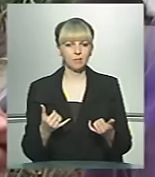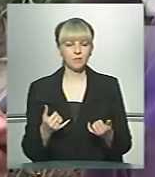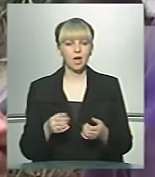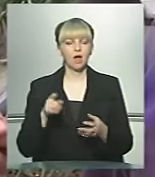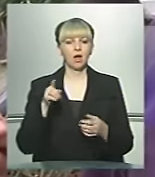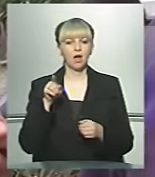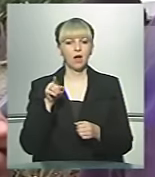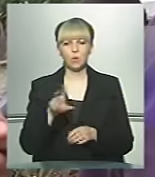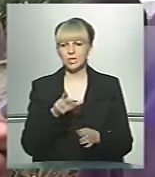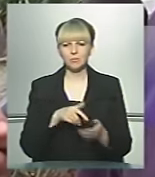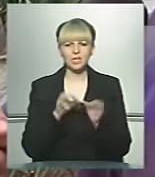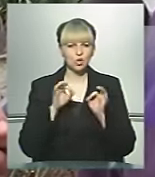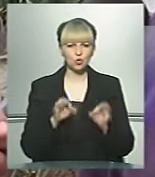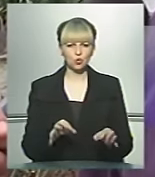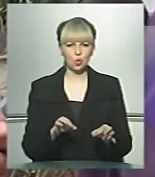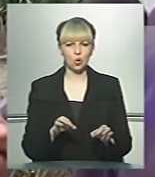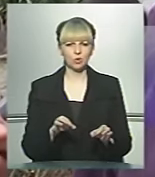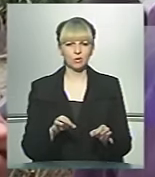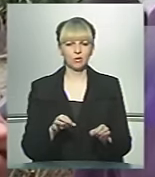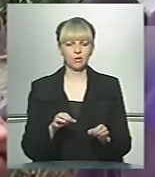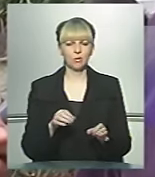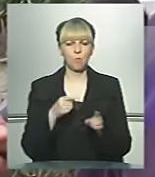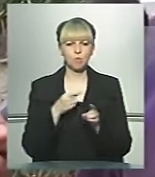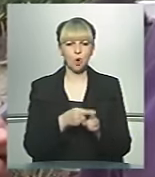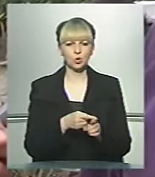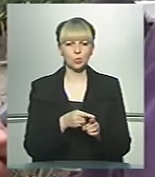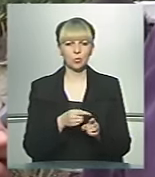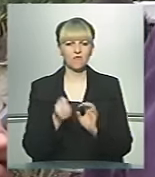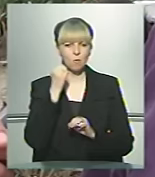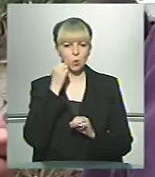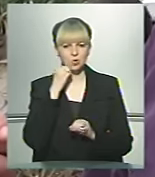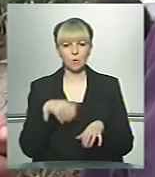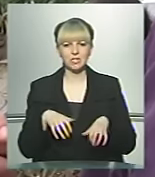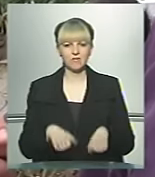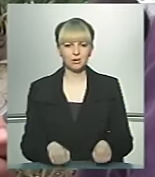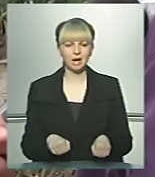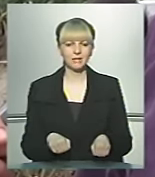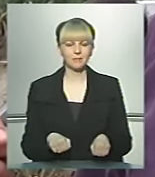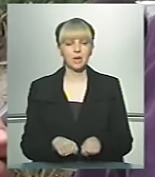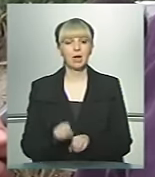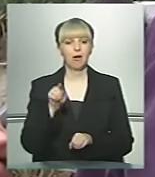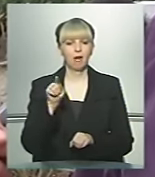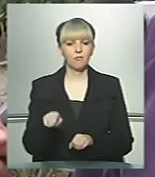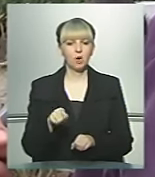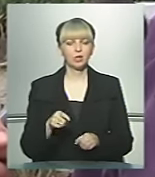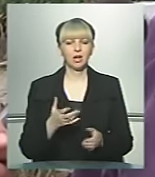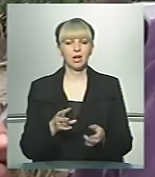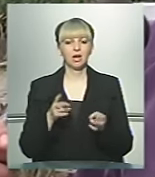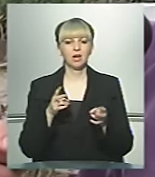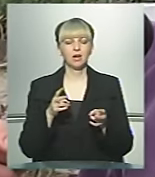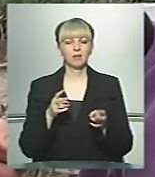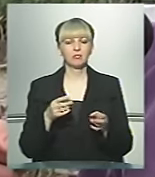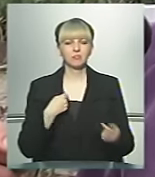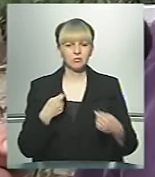Вона не пішла на жодну поступку московській владі. Вона жертвує собою